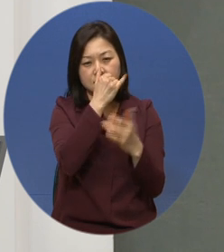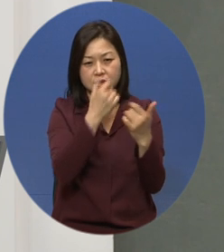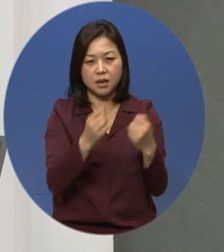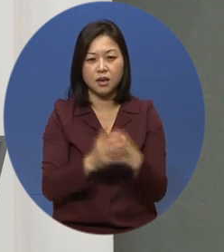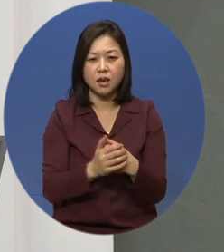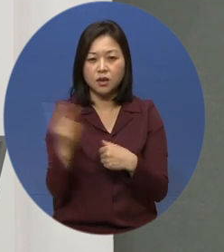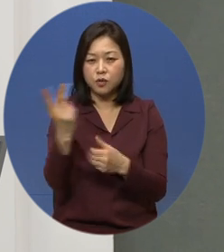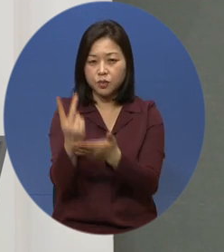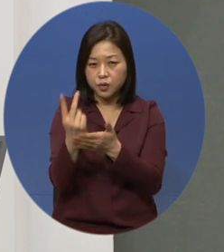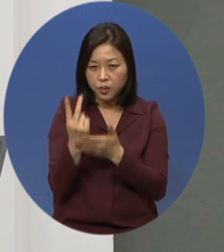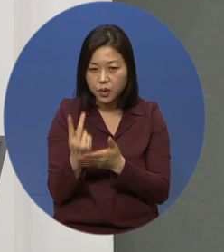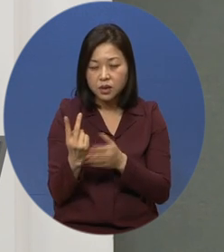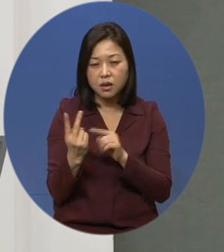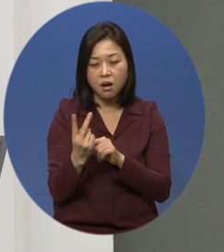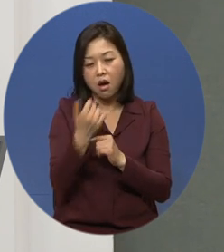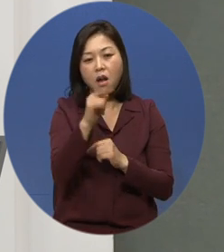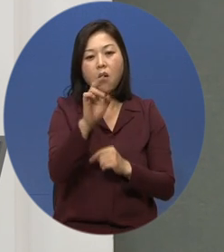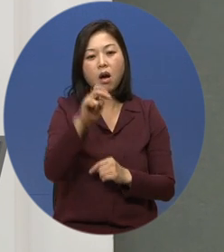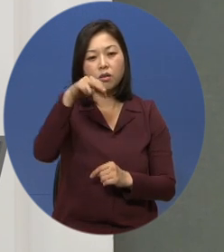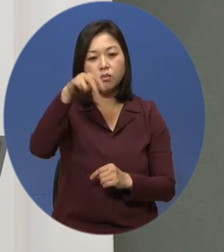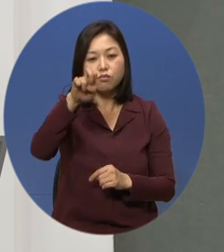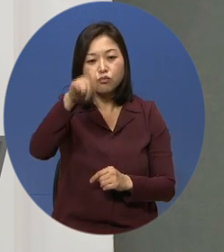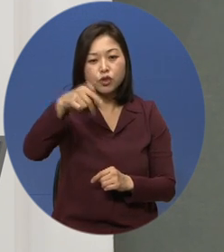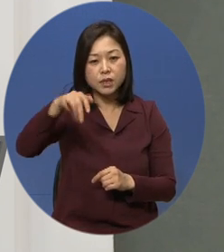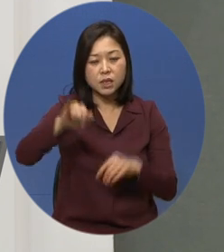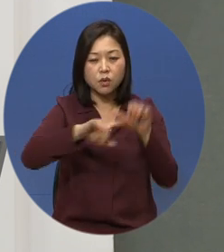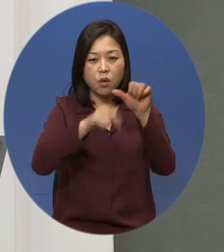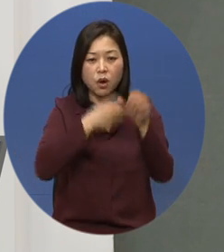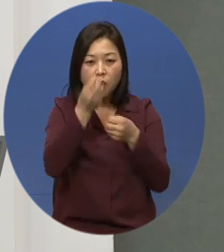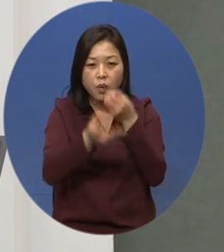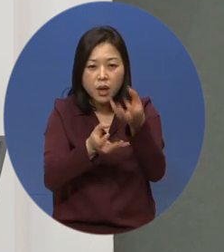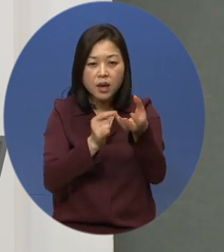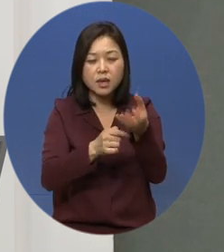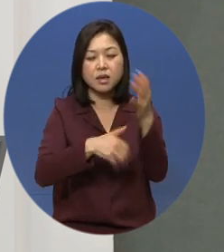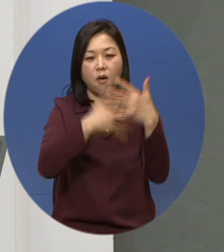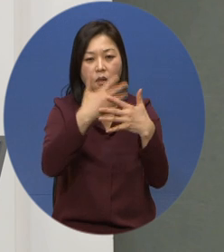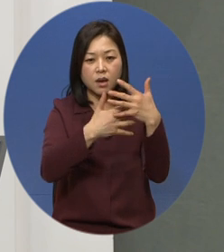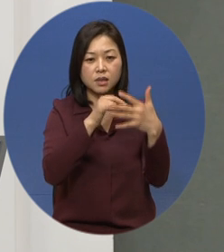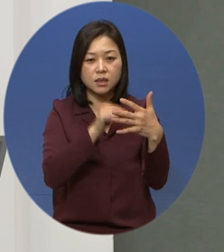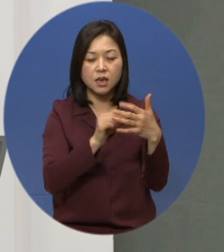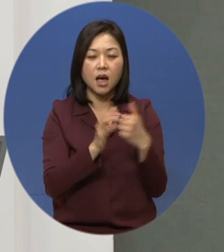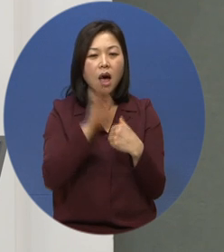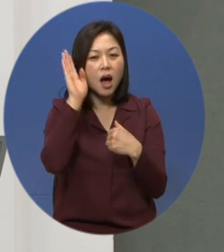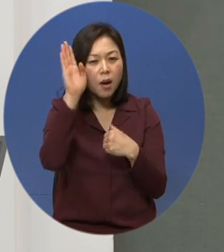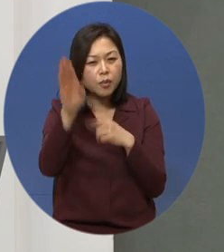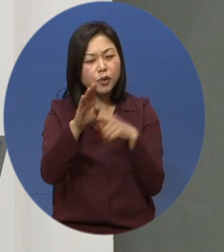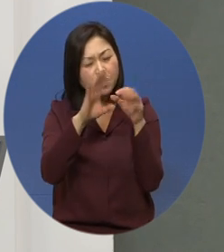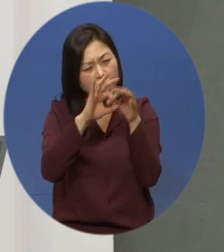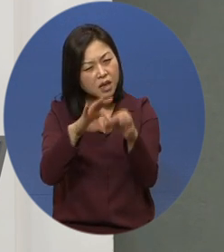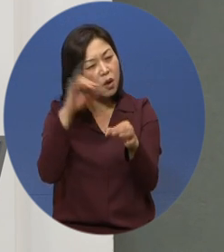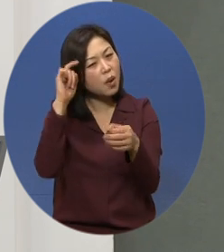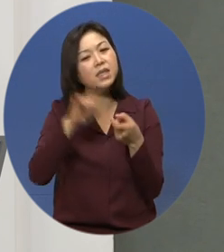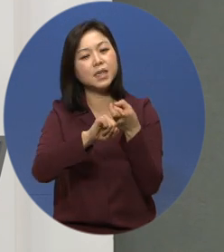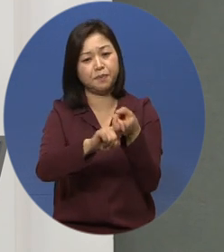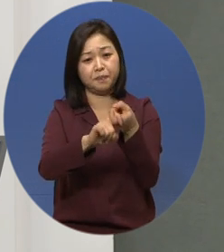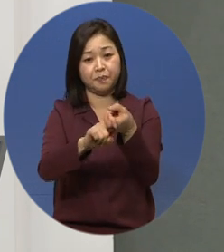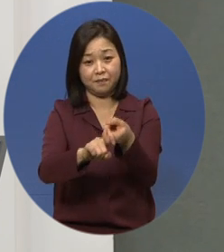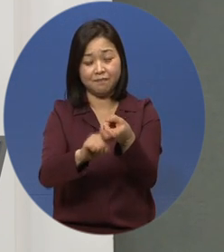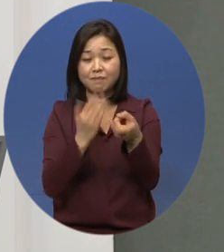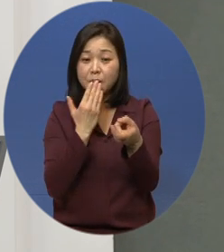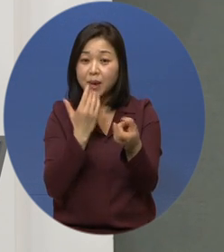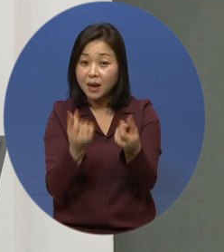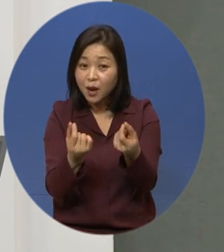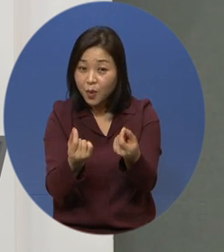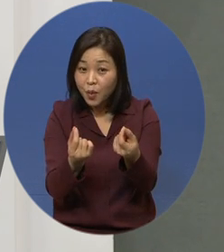통해서 황무지에 올해 고액 이 작품은 앞으로 계속 화제가 될